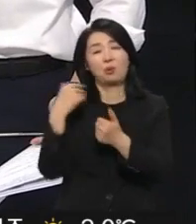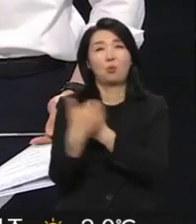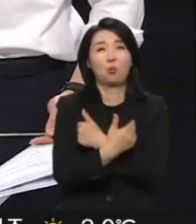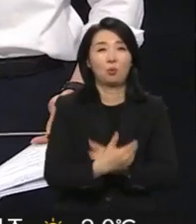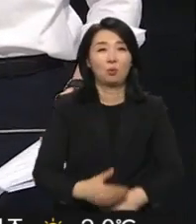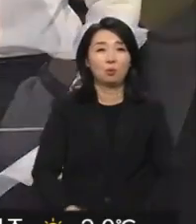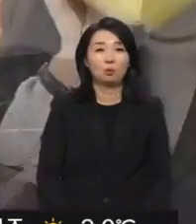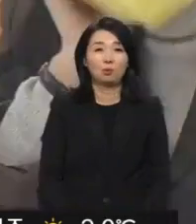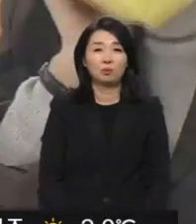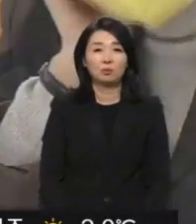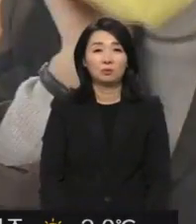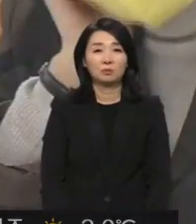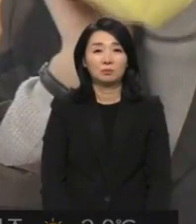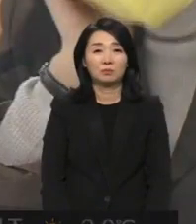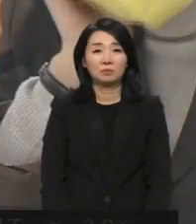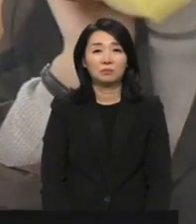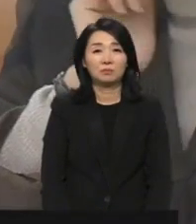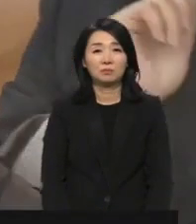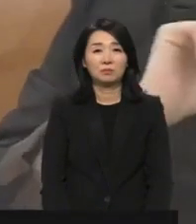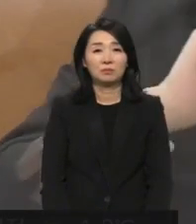옹호했습니다.